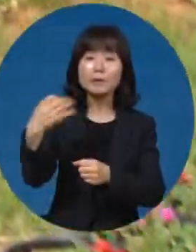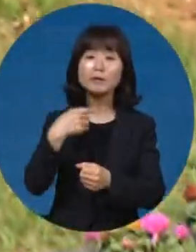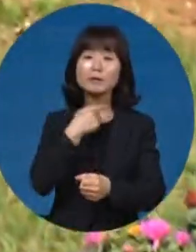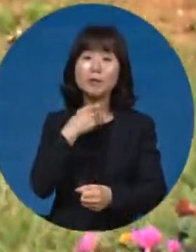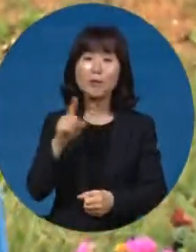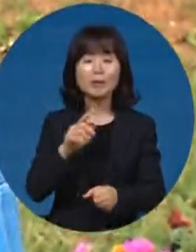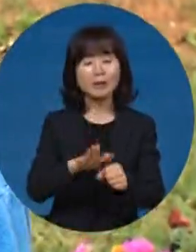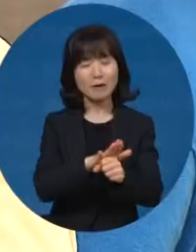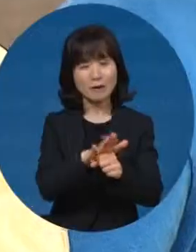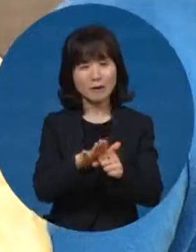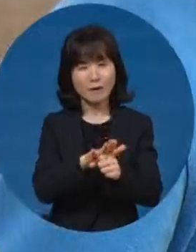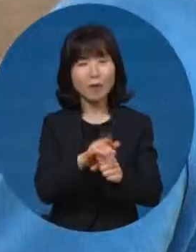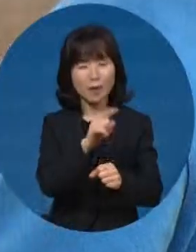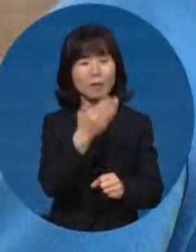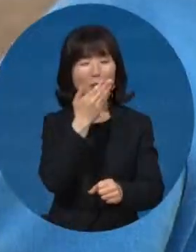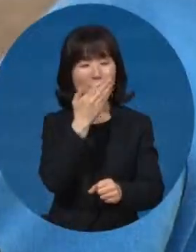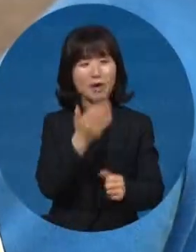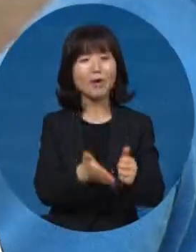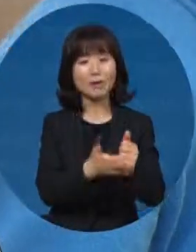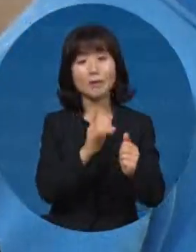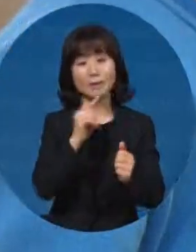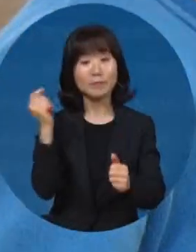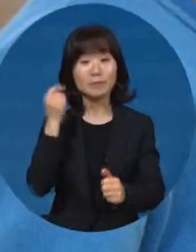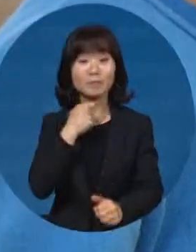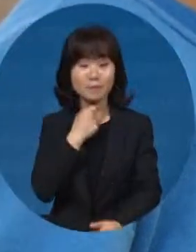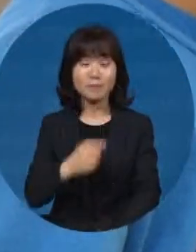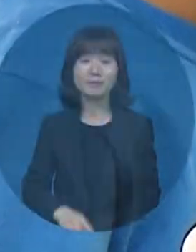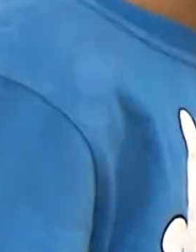격려의 말이었습니다 EBS 뉴스 황대현입니다